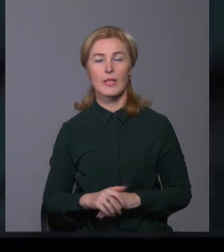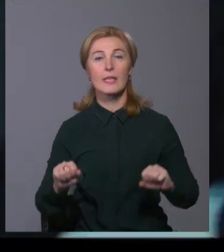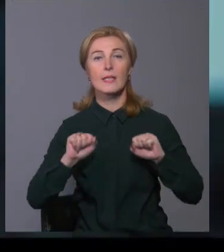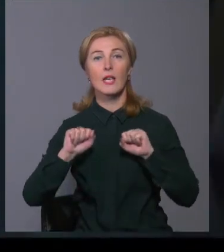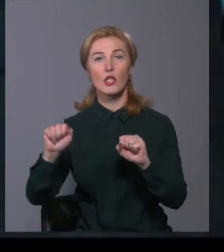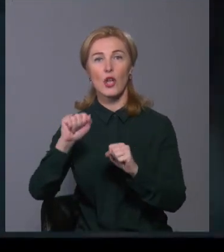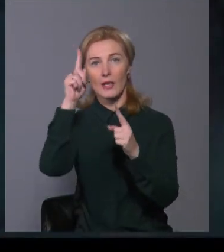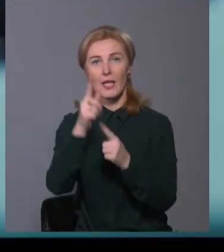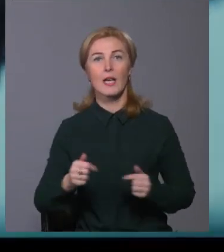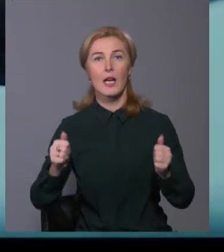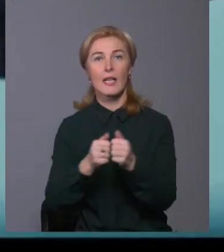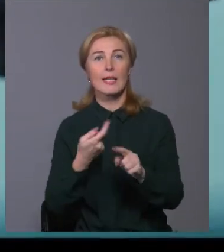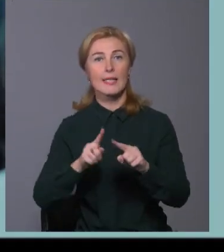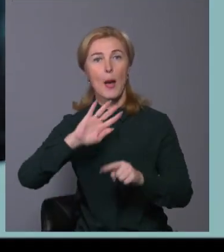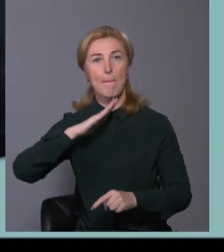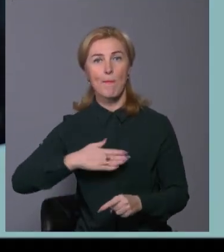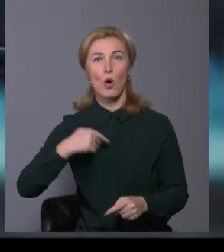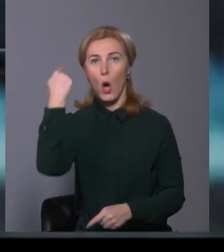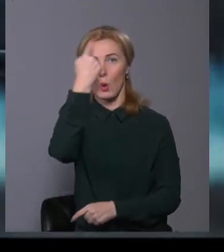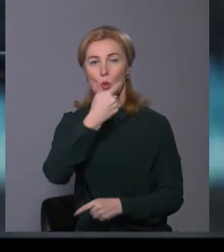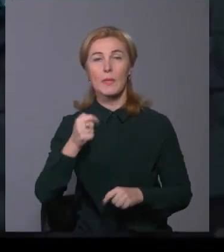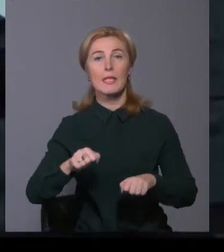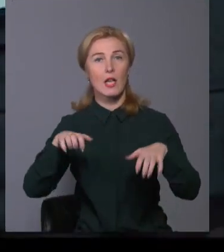Захищати країну – це моє особисте рішення.